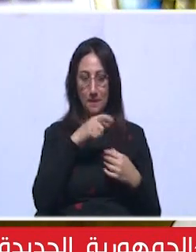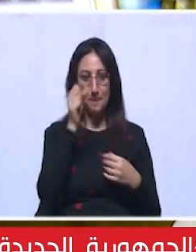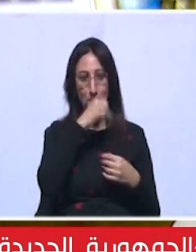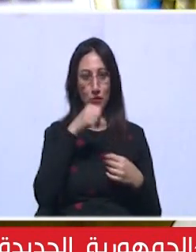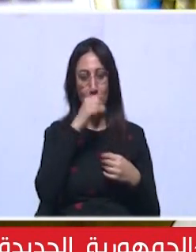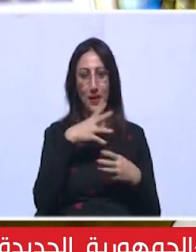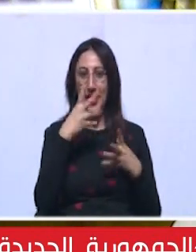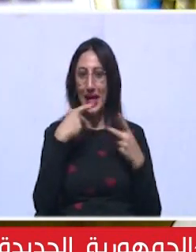الجميله جزاء